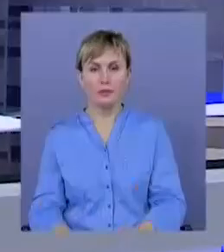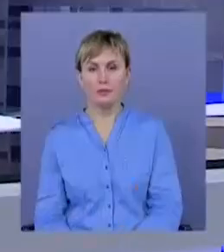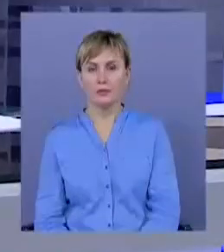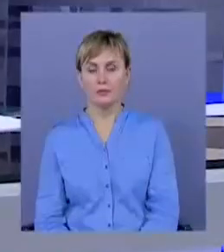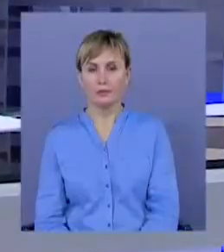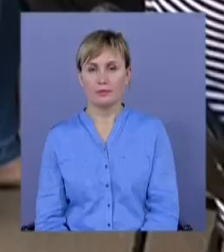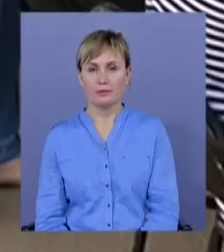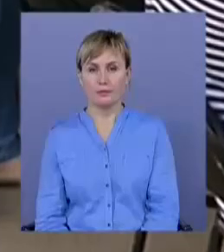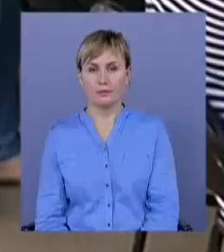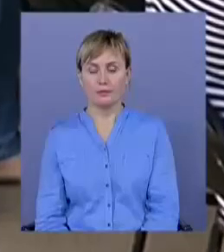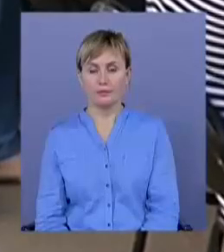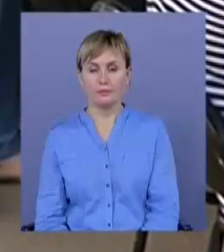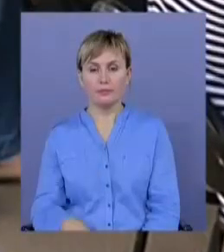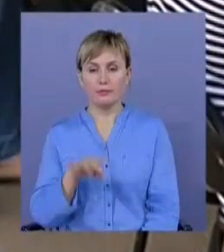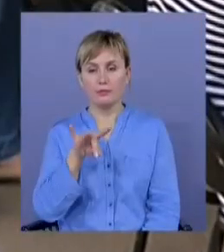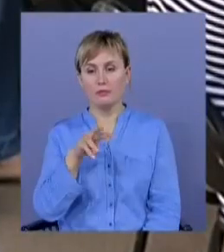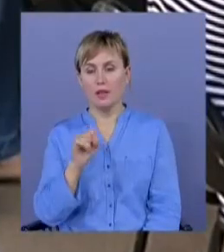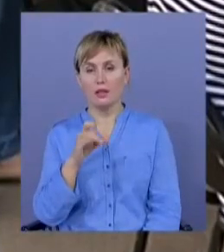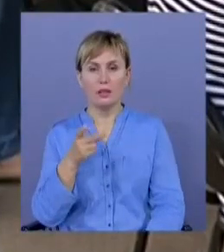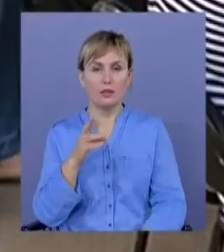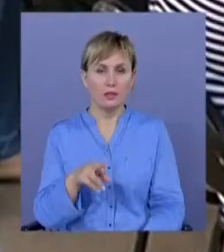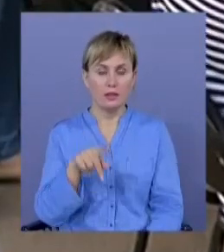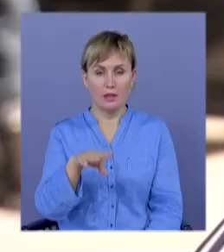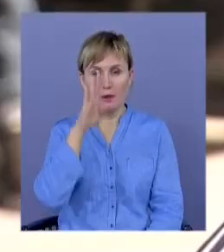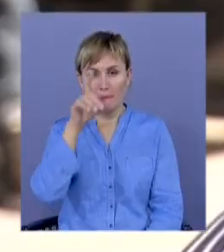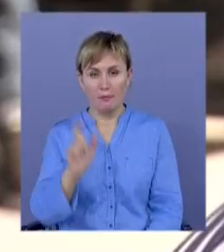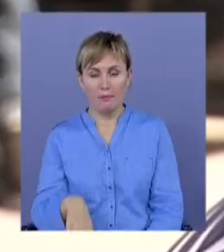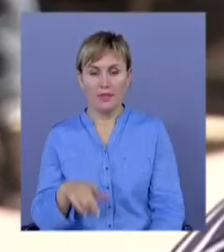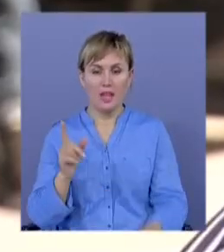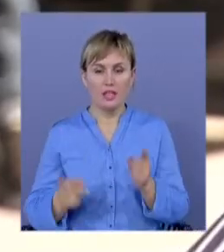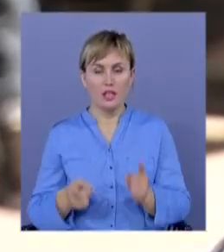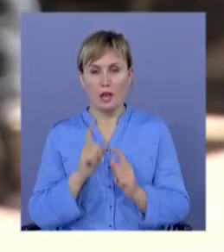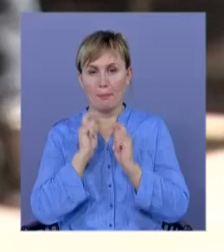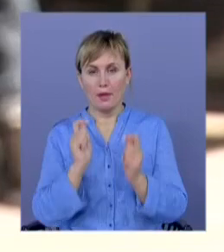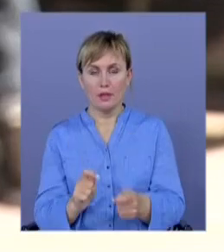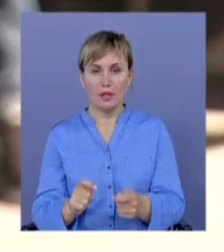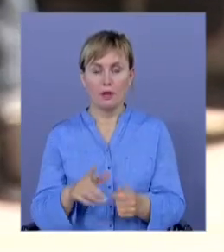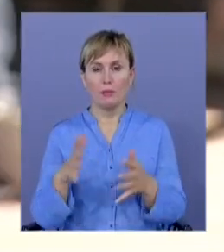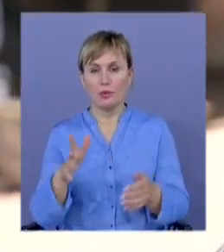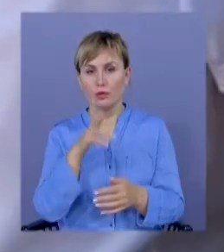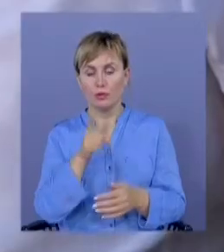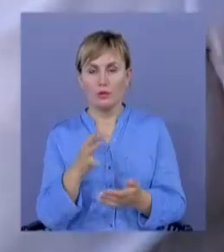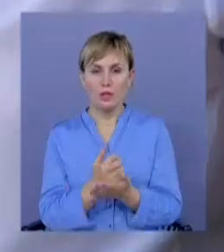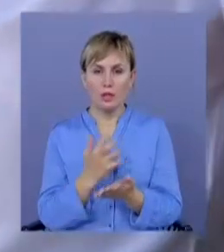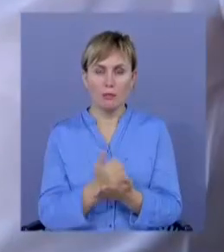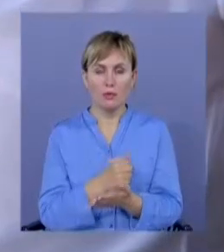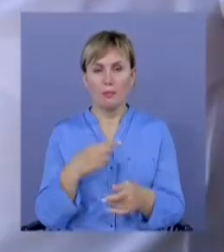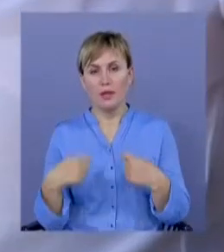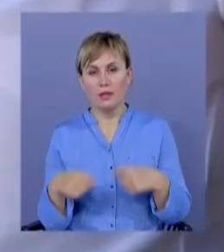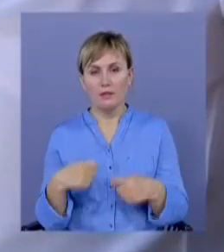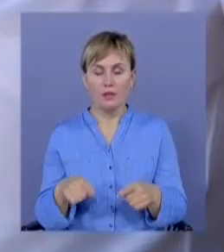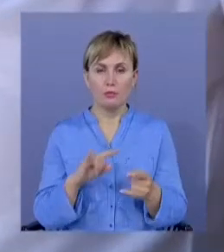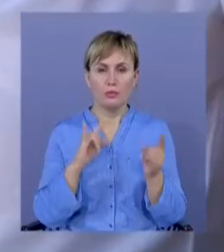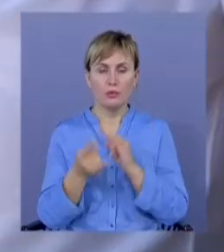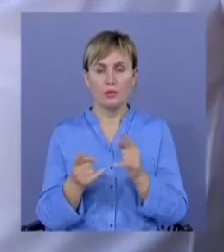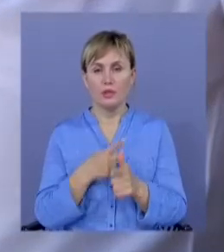Такчурин. Ярмарка вакансий для Алексея Федоренко – настоящий подарок. Больше 3 лет он подрабатывает то продавцом в